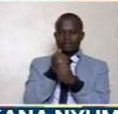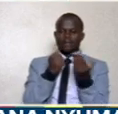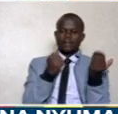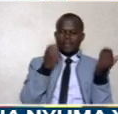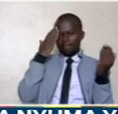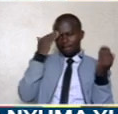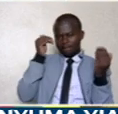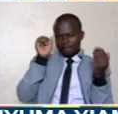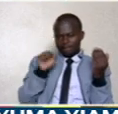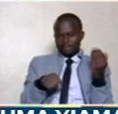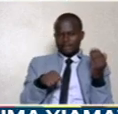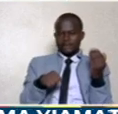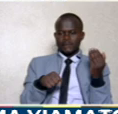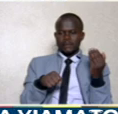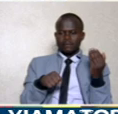bakore